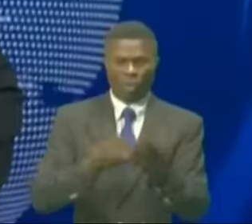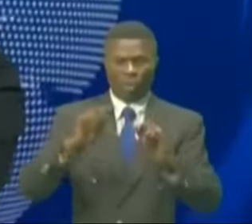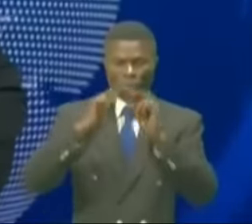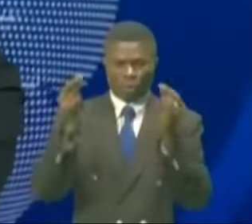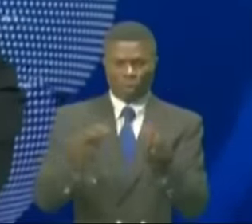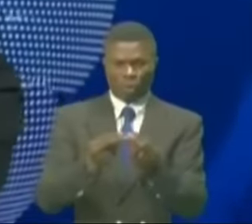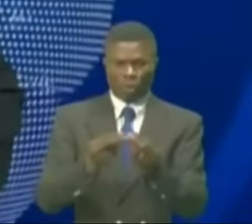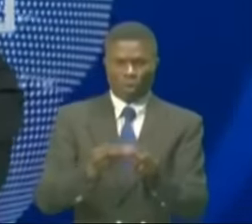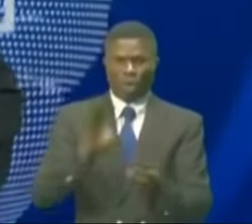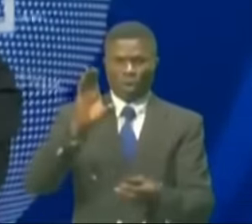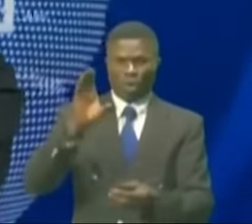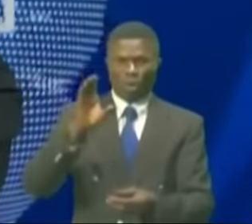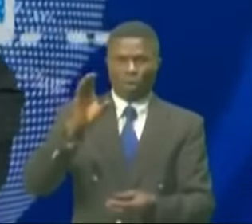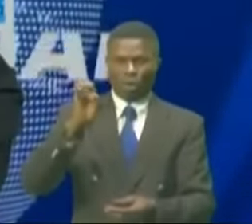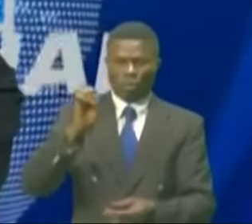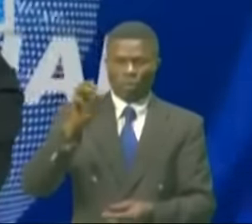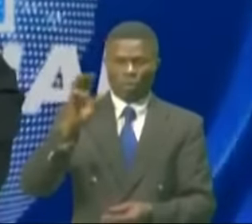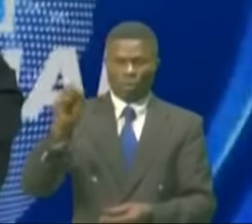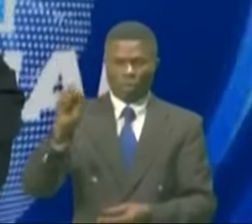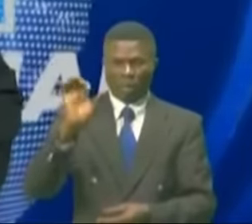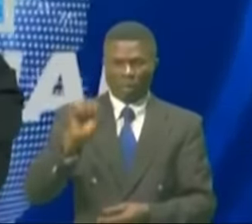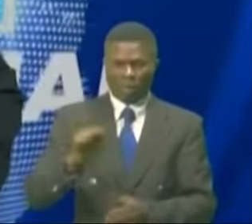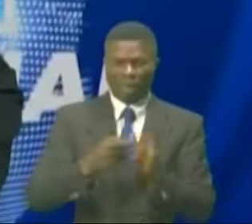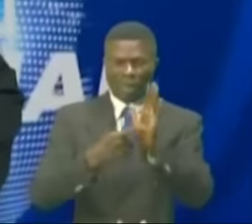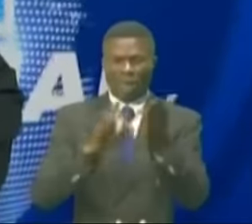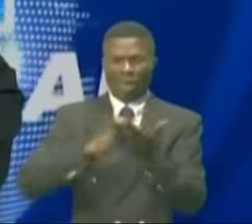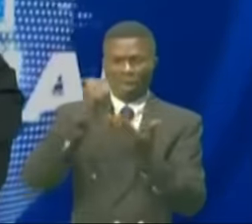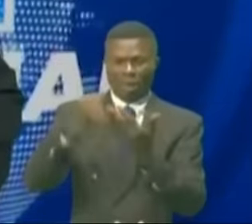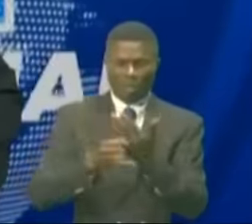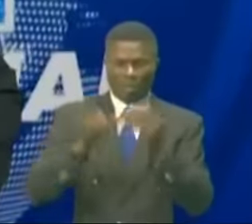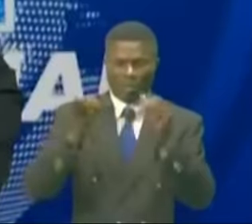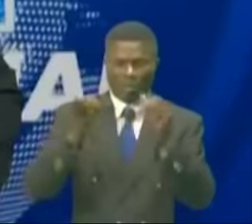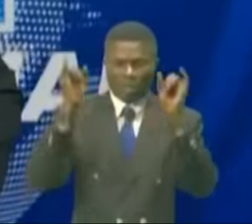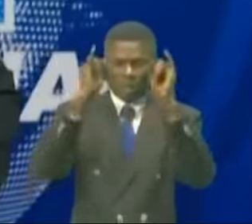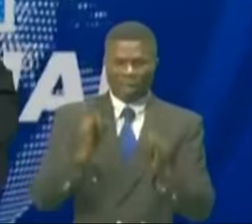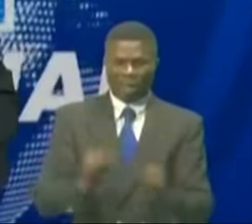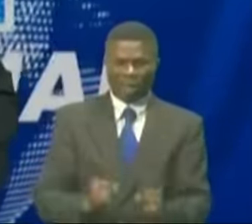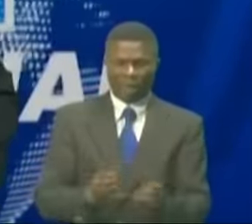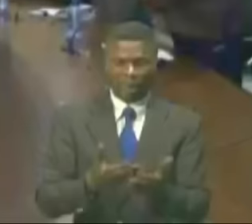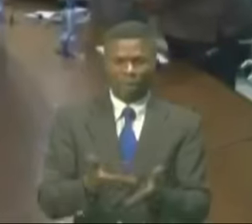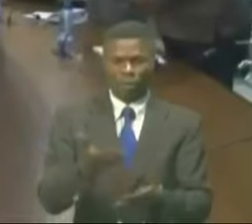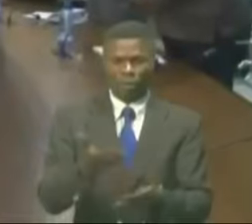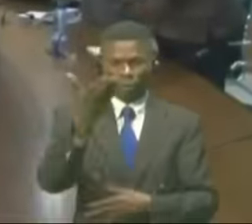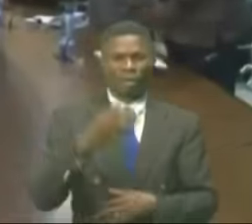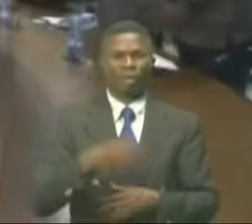délégation du COMESA a présenté ce projet au ministre du Numérique, Nono Maseko.